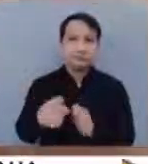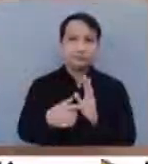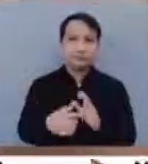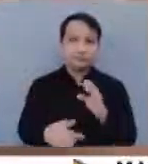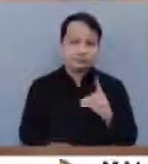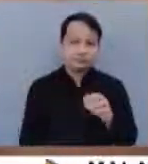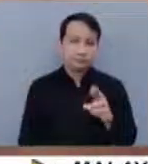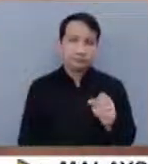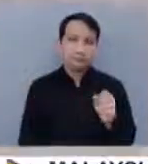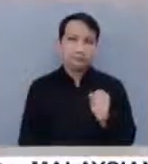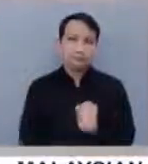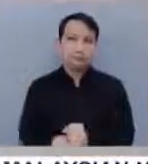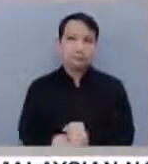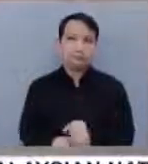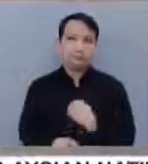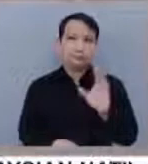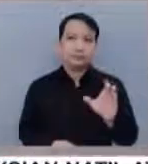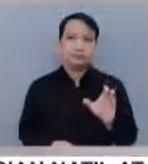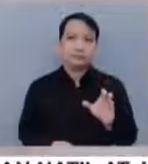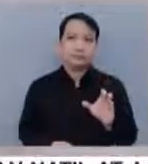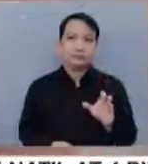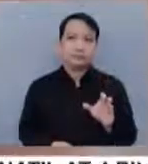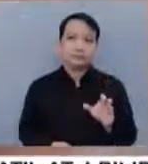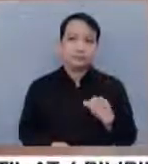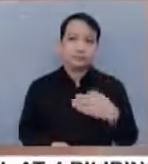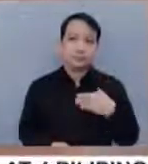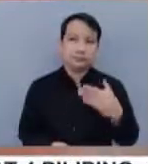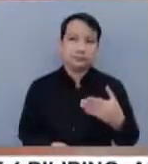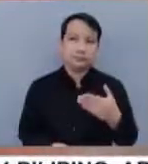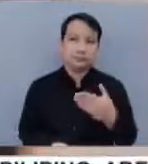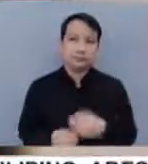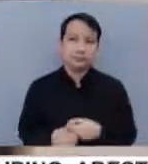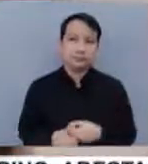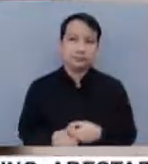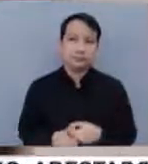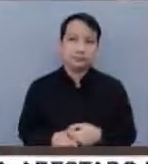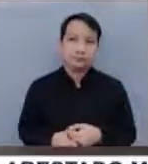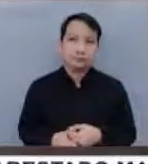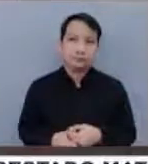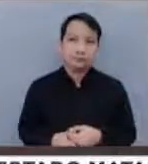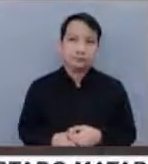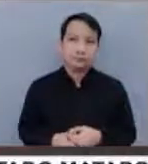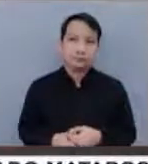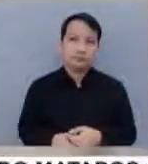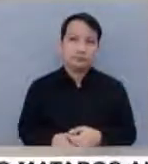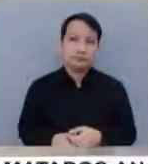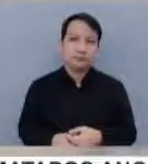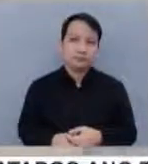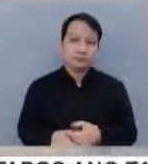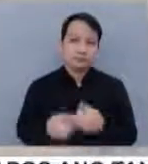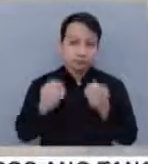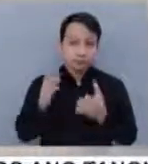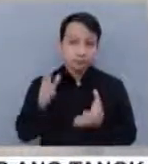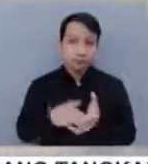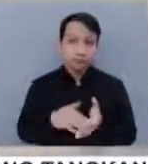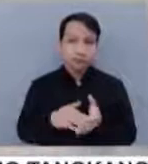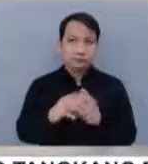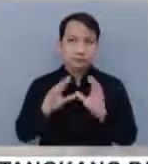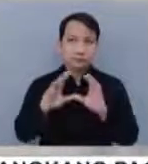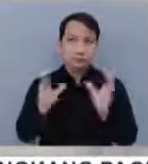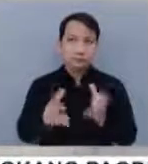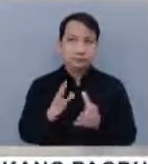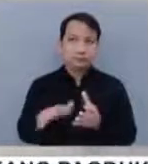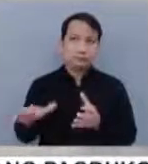at anime ay naging passion niya na ngayon ay nag-i-inspire sa libo-libong mga tao. Sa makabagong mundo, maraming